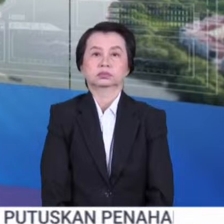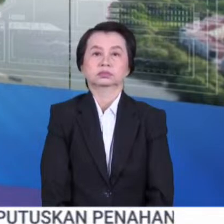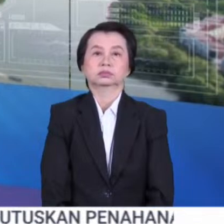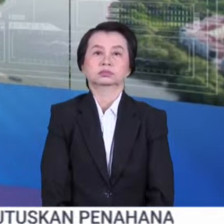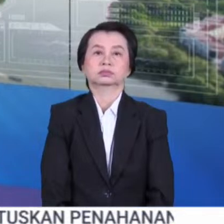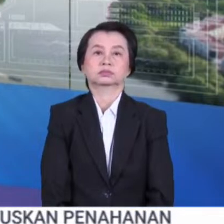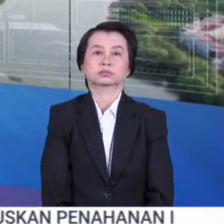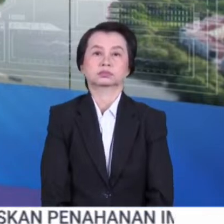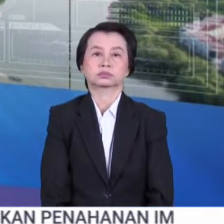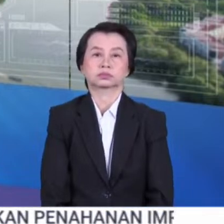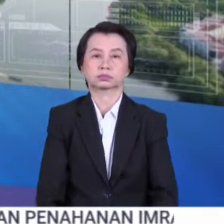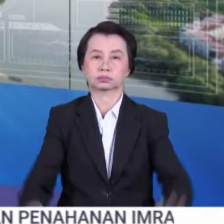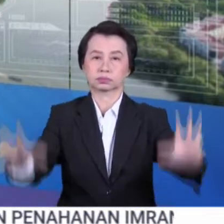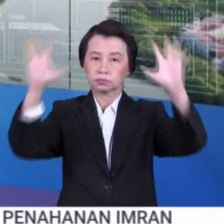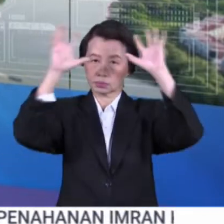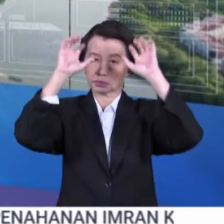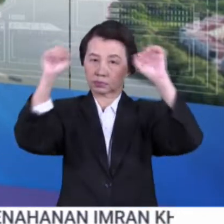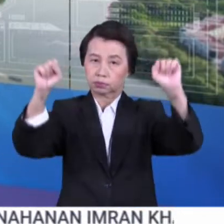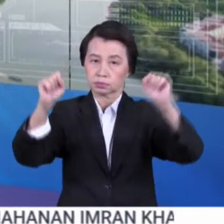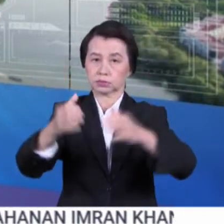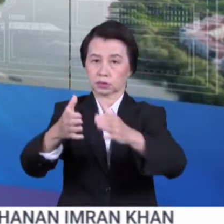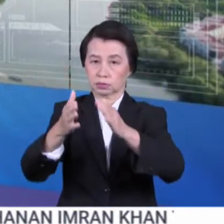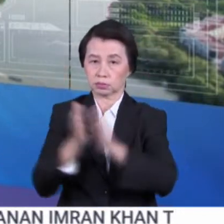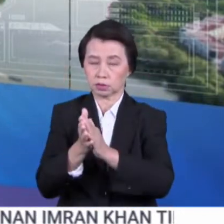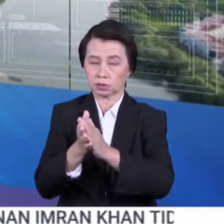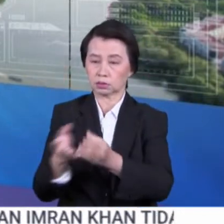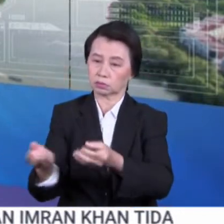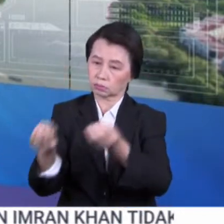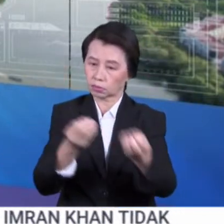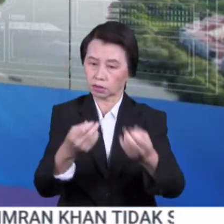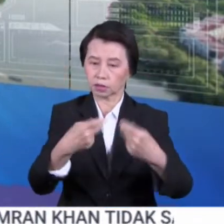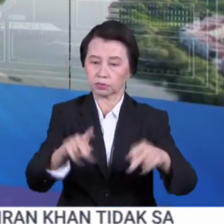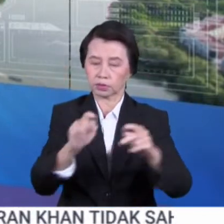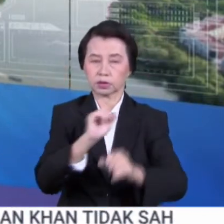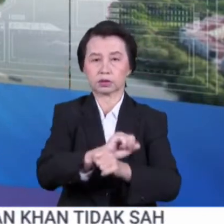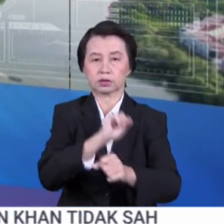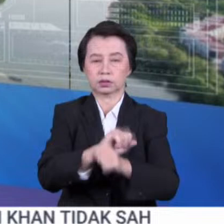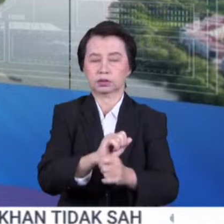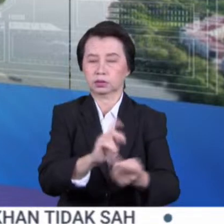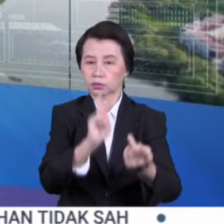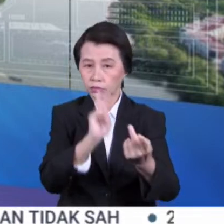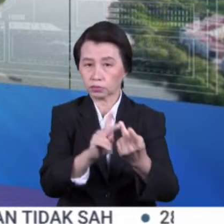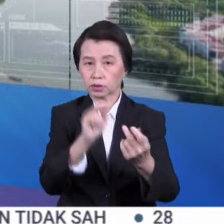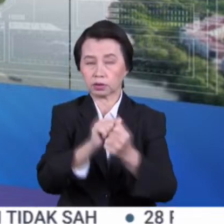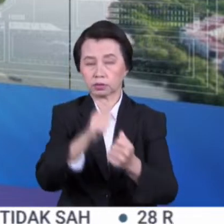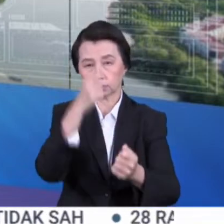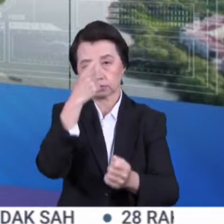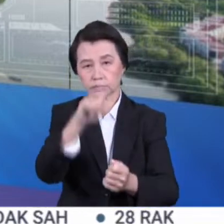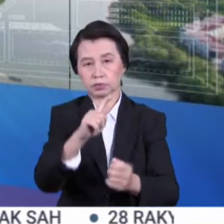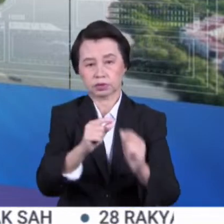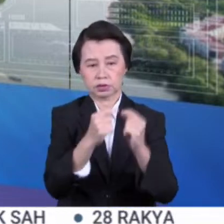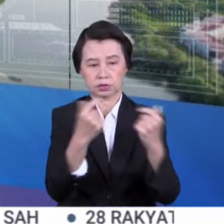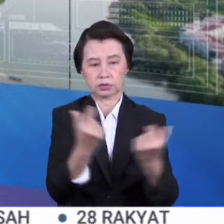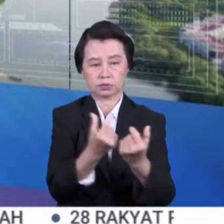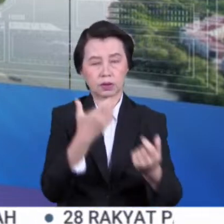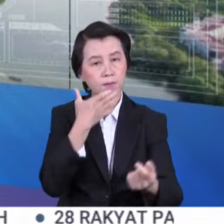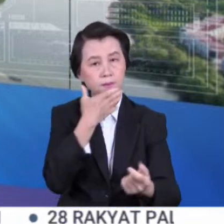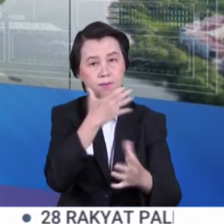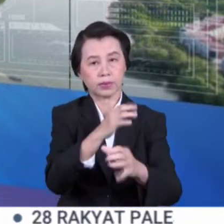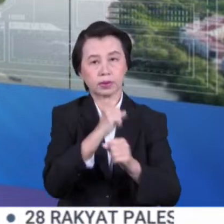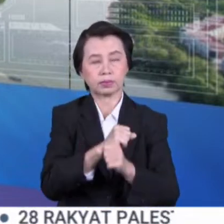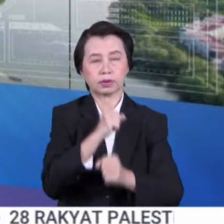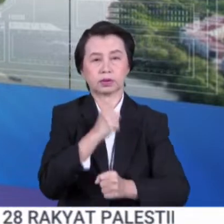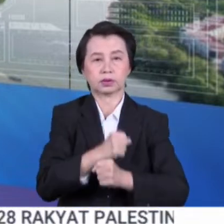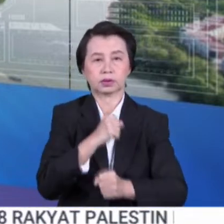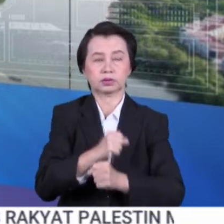Sementara itu, para majikan diminta agar mendapat menawarkan peluang pekerjaan yang sesuai bagi memastikan golongan belia mendapat